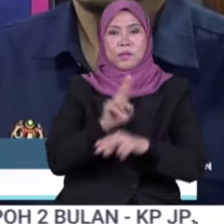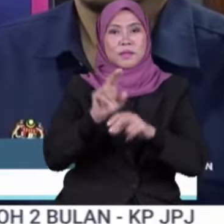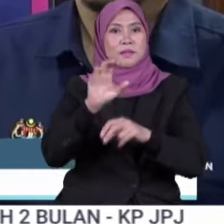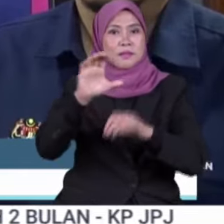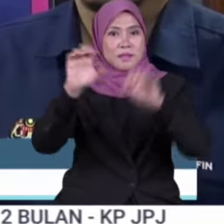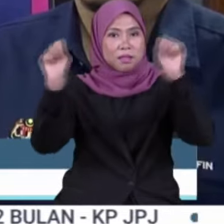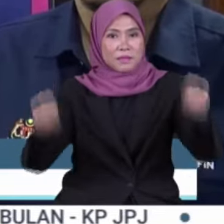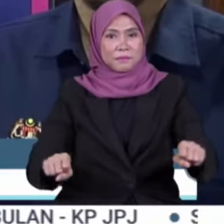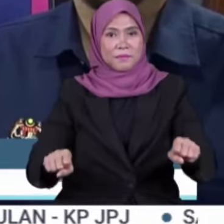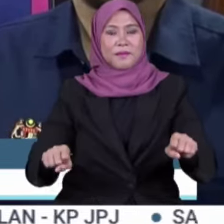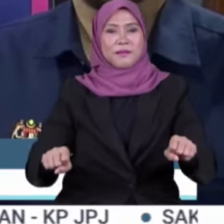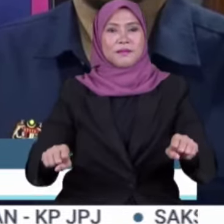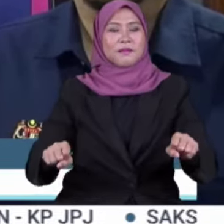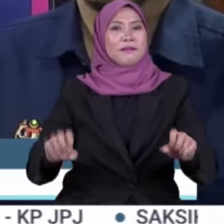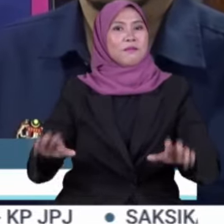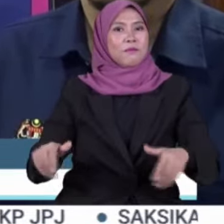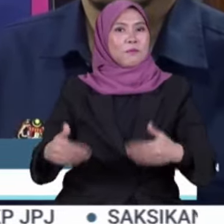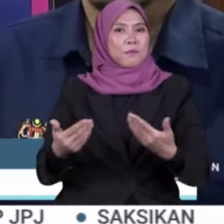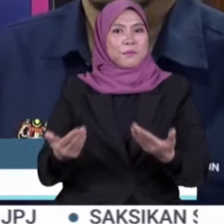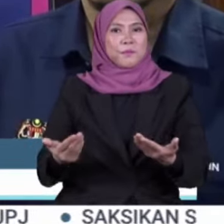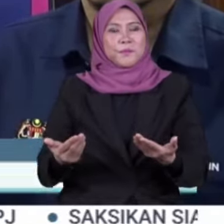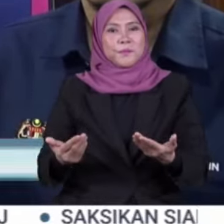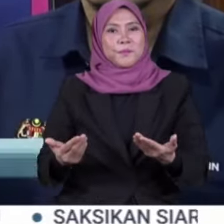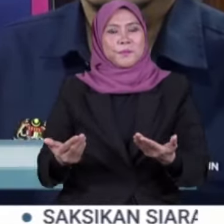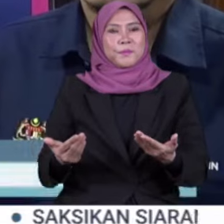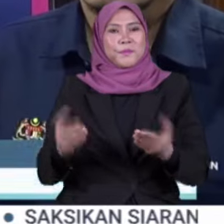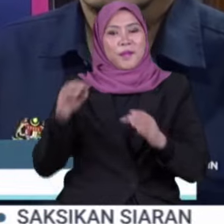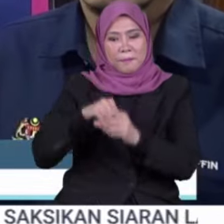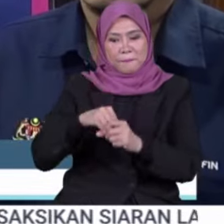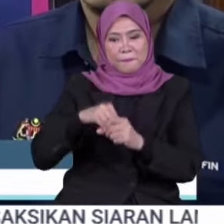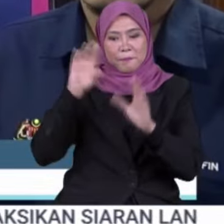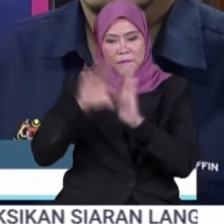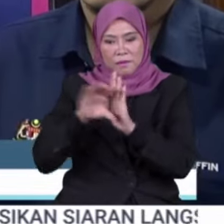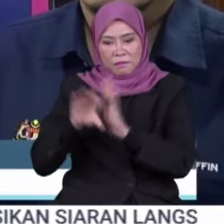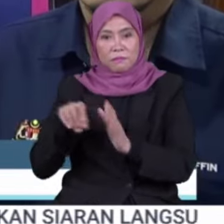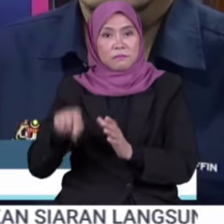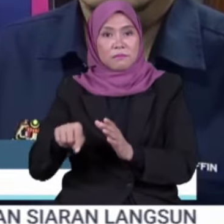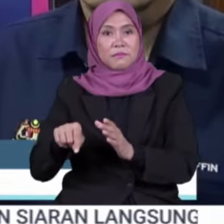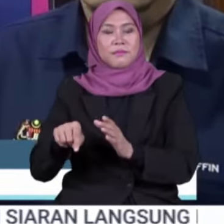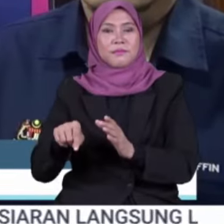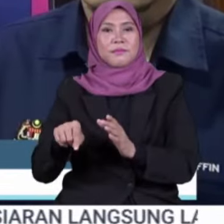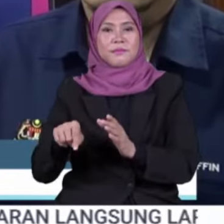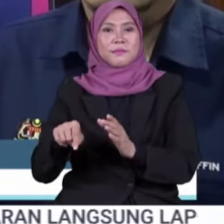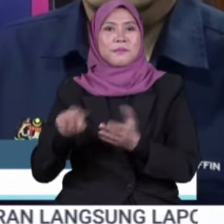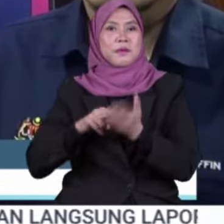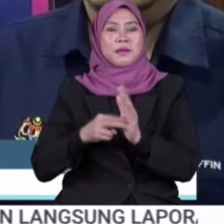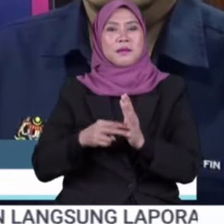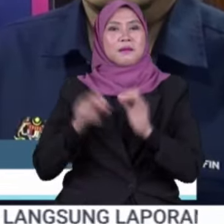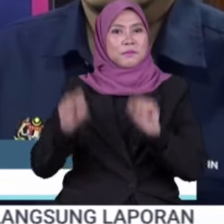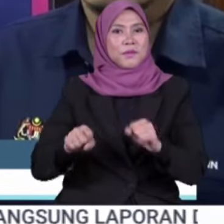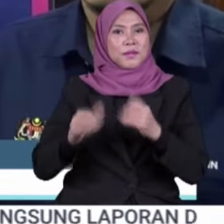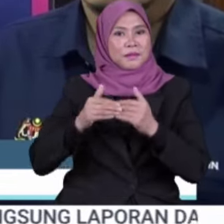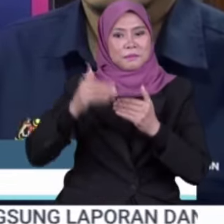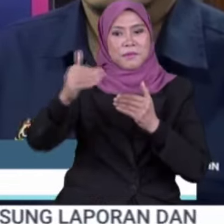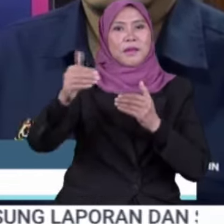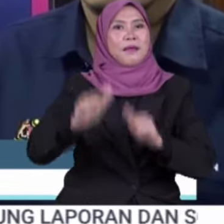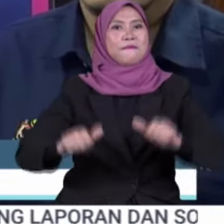yang ada, menggunakan ciri-ciri ataupun feature-feature yang ada ni, kita lebih ke depan daripada